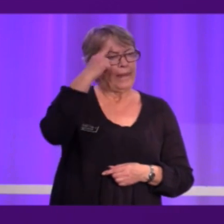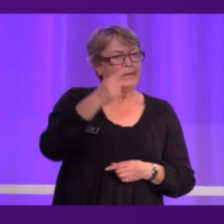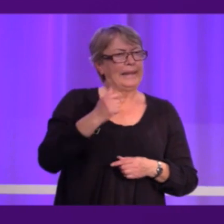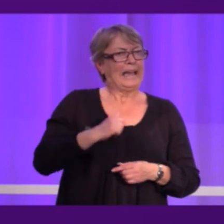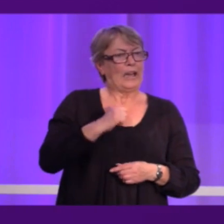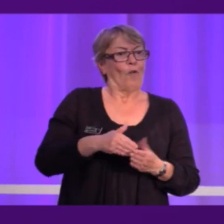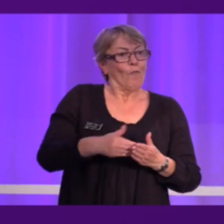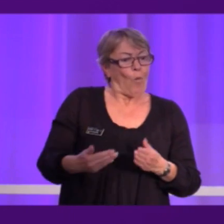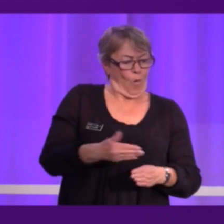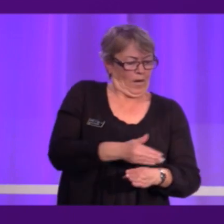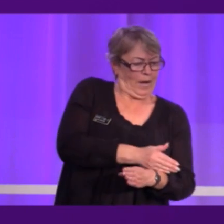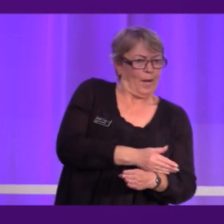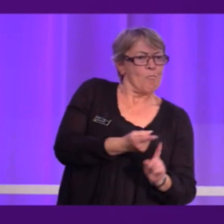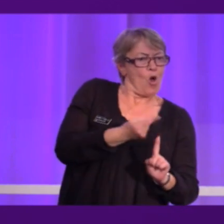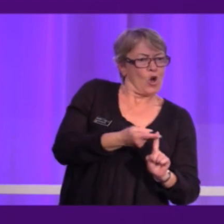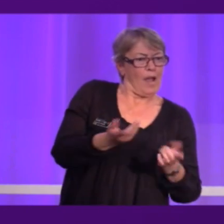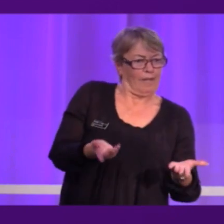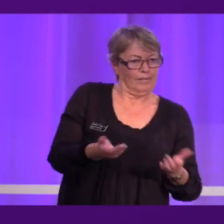tillgängligt från början.